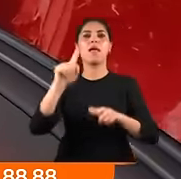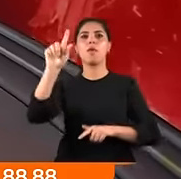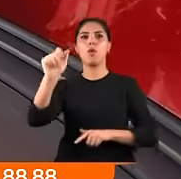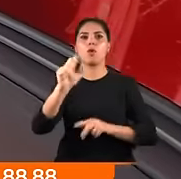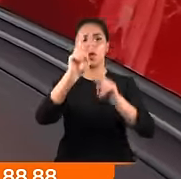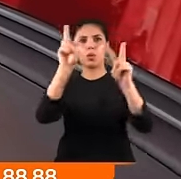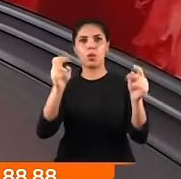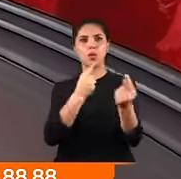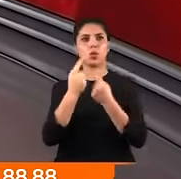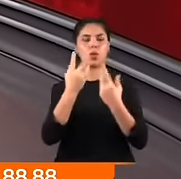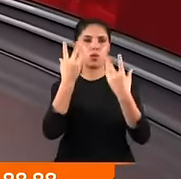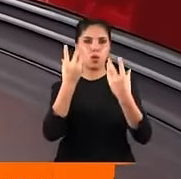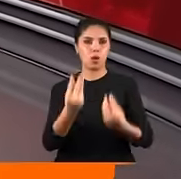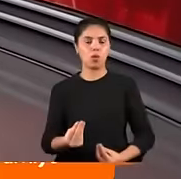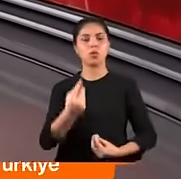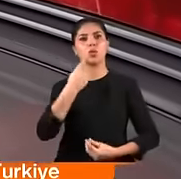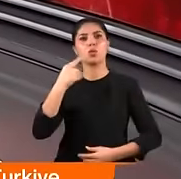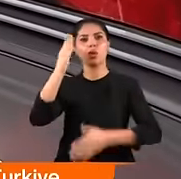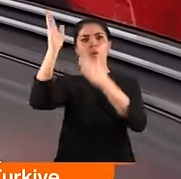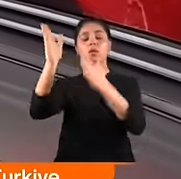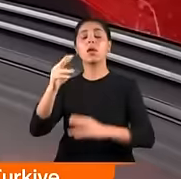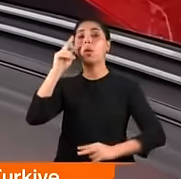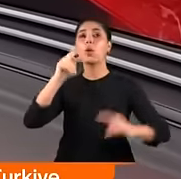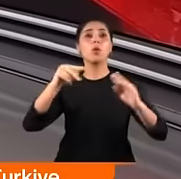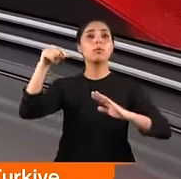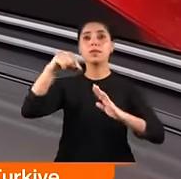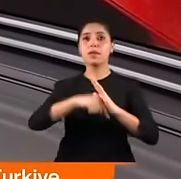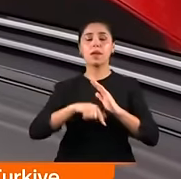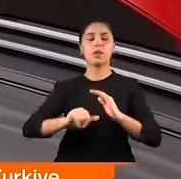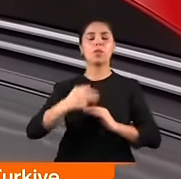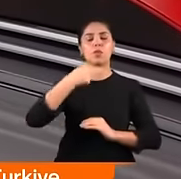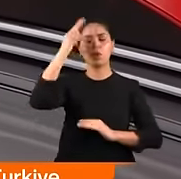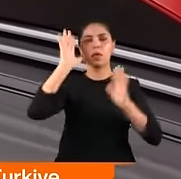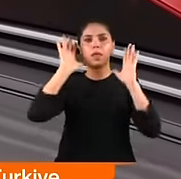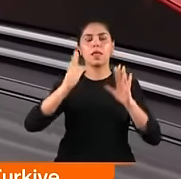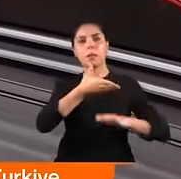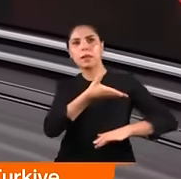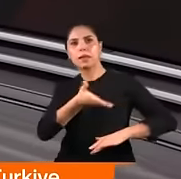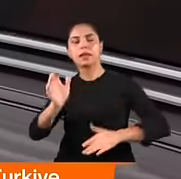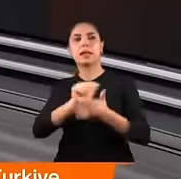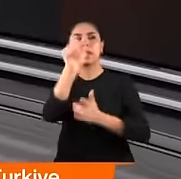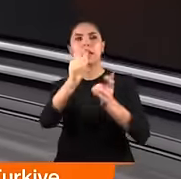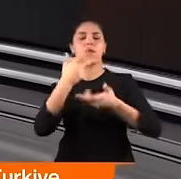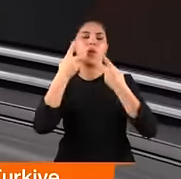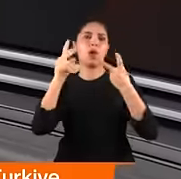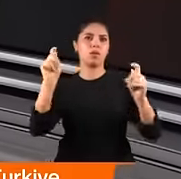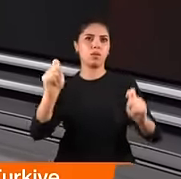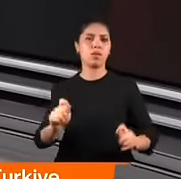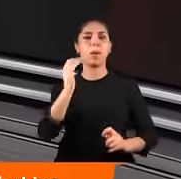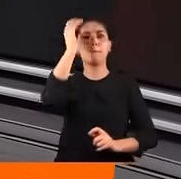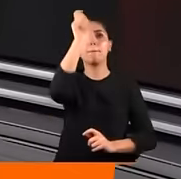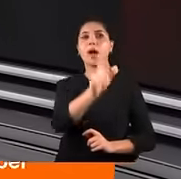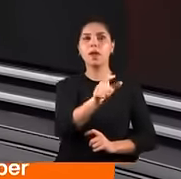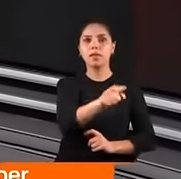meselesi de gündeme geldi tabii ki. Erdoğan görüşmenin perde arkasını bugün Cuma namazı çıkışı gazetecilerle paylaştı. Biden'a